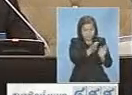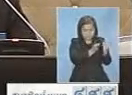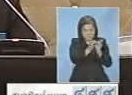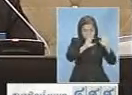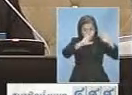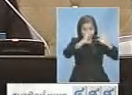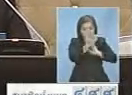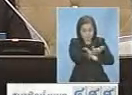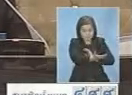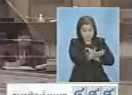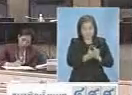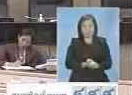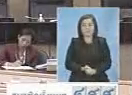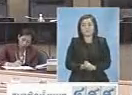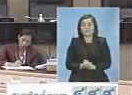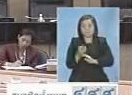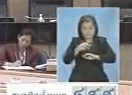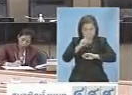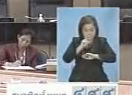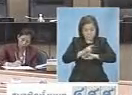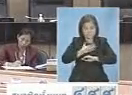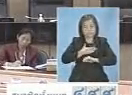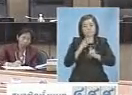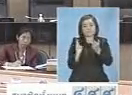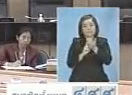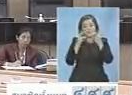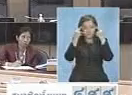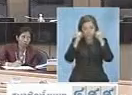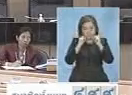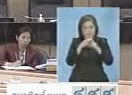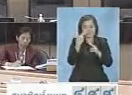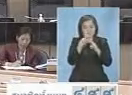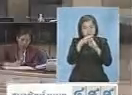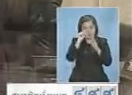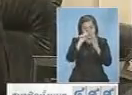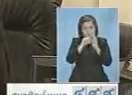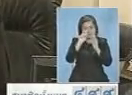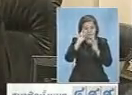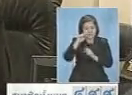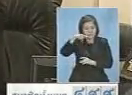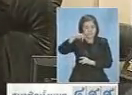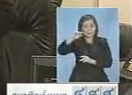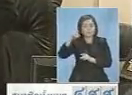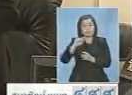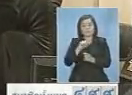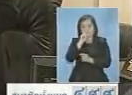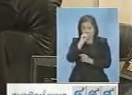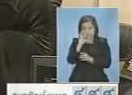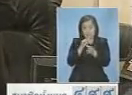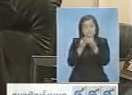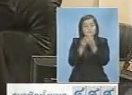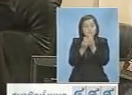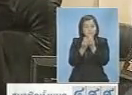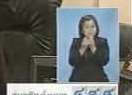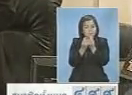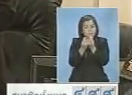กราบเรียนท่านประธานที่เคารพกับผมรองนายกรัฐมนตรีสุรพงษ์ตวิจักรชัยกุลก็ตัวเลขของท่